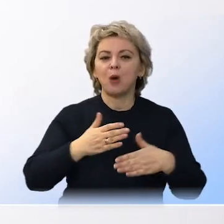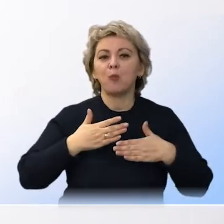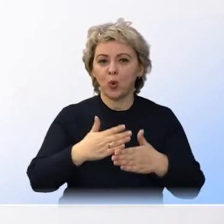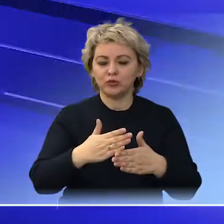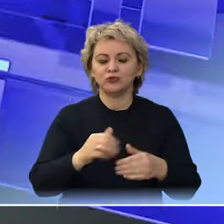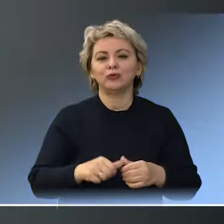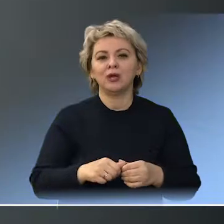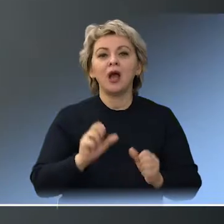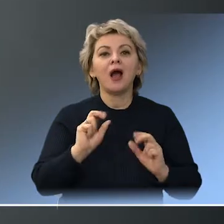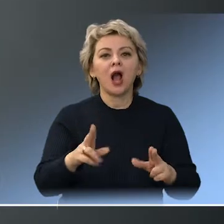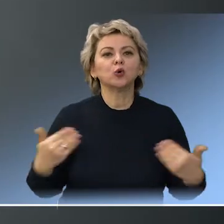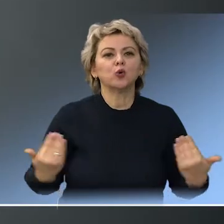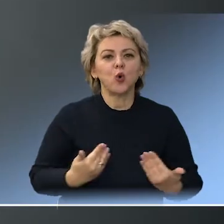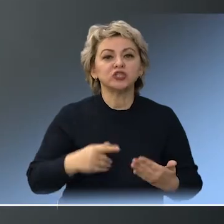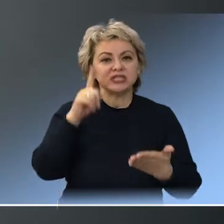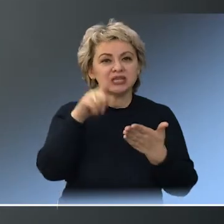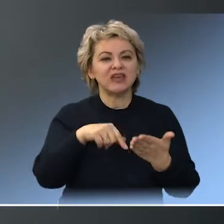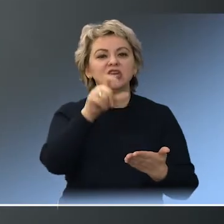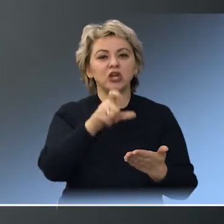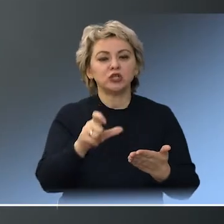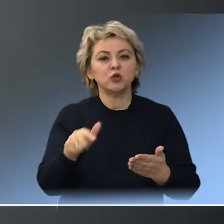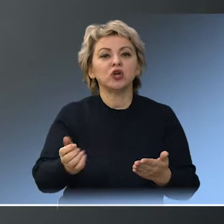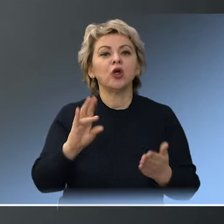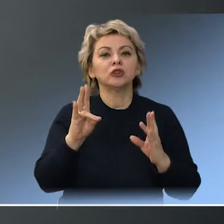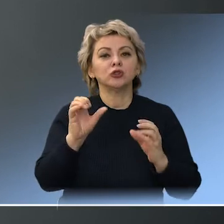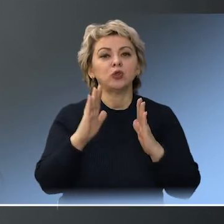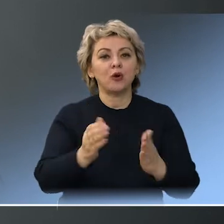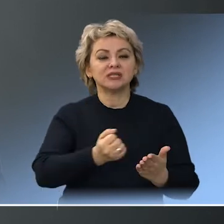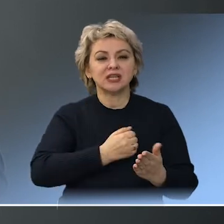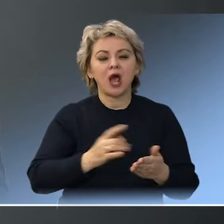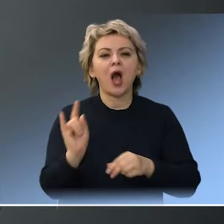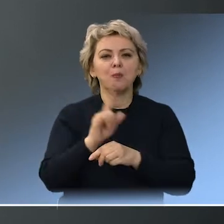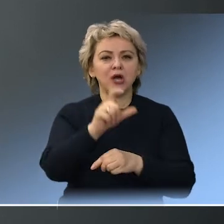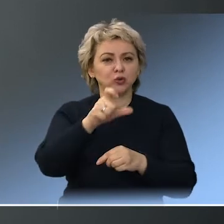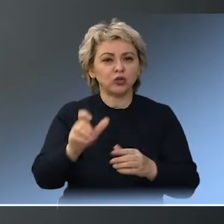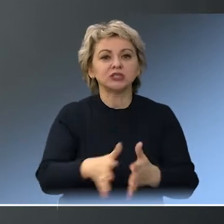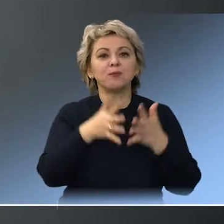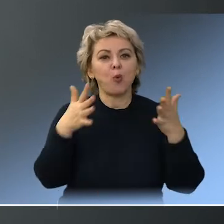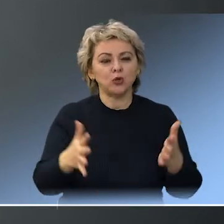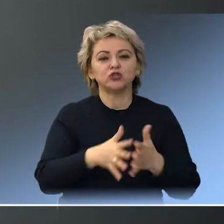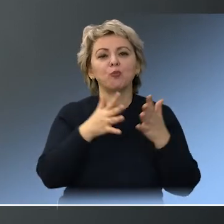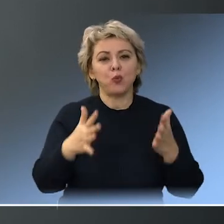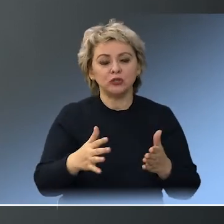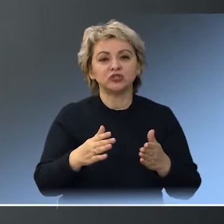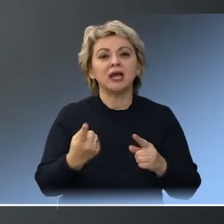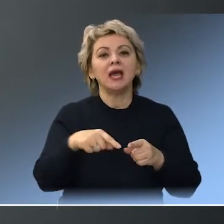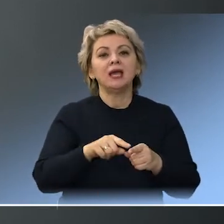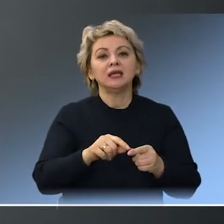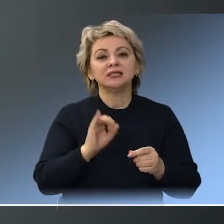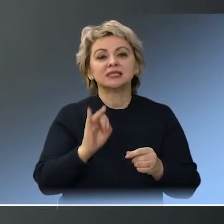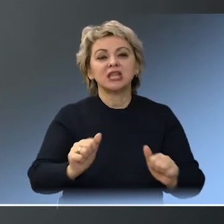помощью. Как же хочется доверять людям, но, к сожалению, обманутых граждан становится все больше и